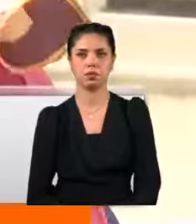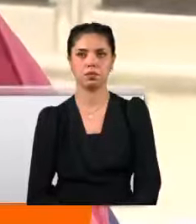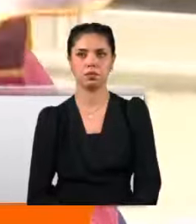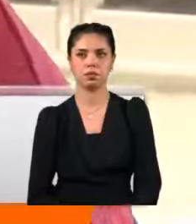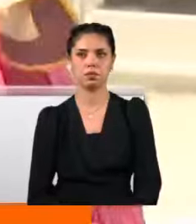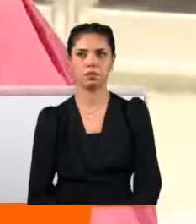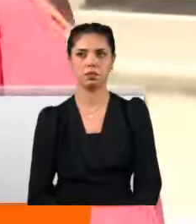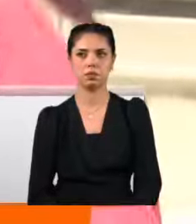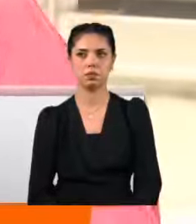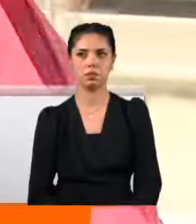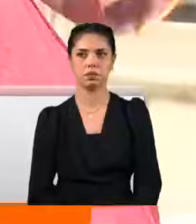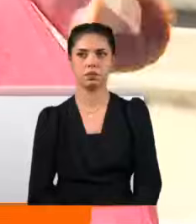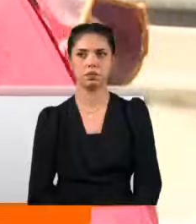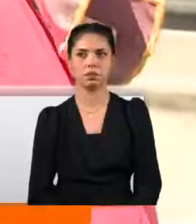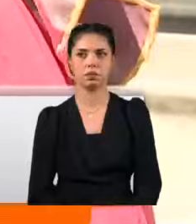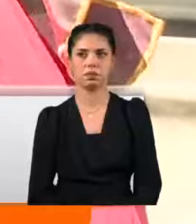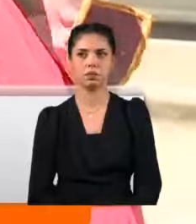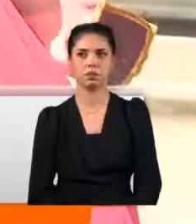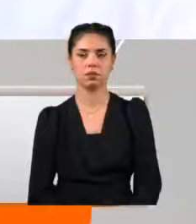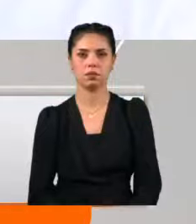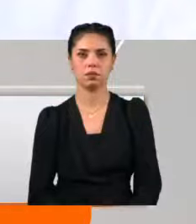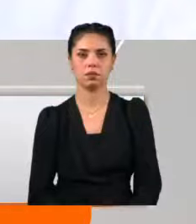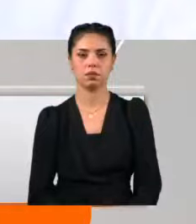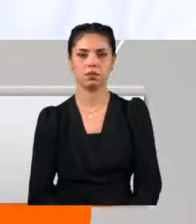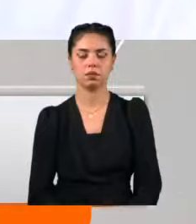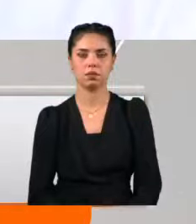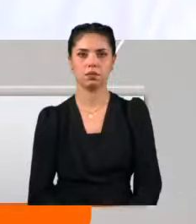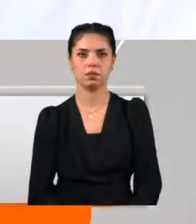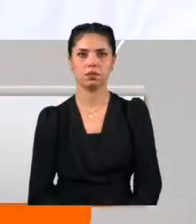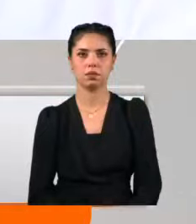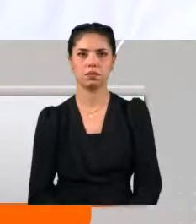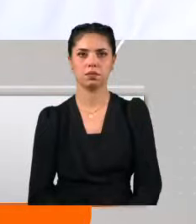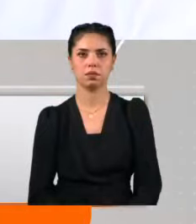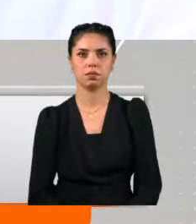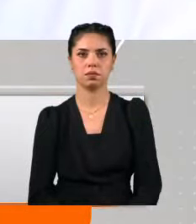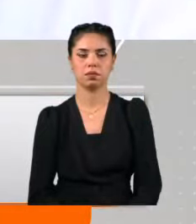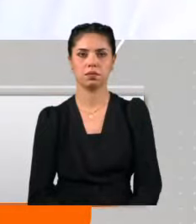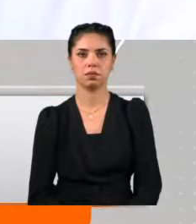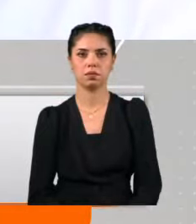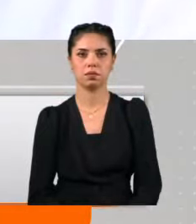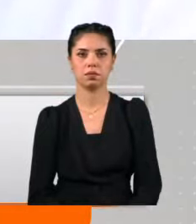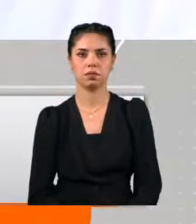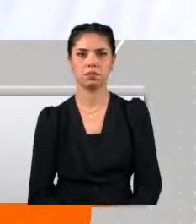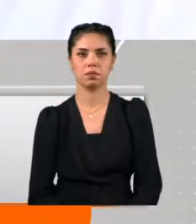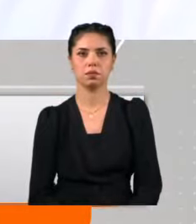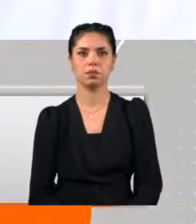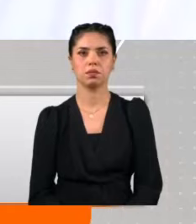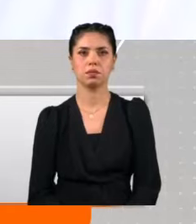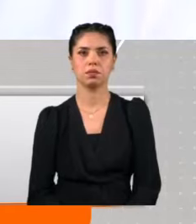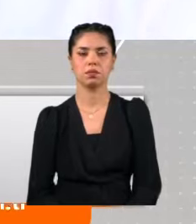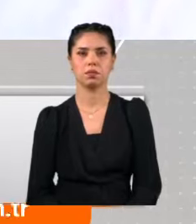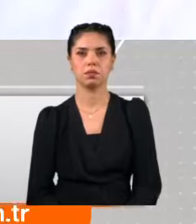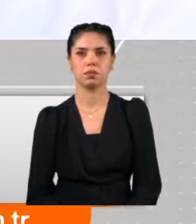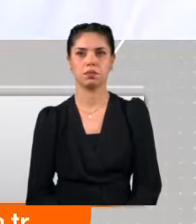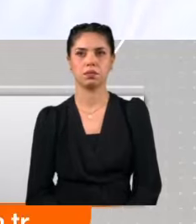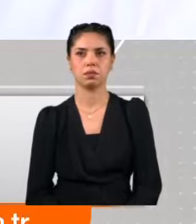zaten yüksek, kitaplar daha da yüksek bence. Tüketici fiyat endeksi ile üretici fiyat endeksi